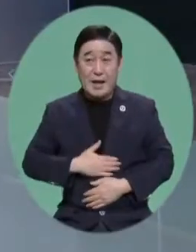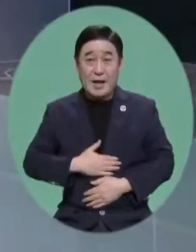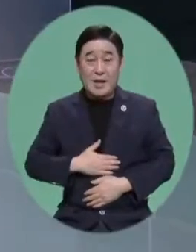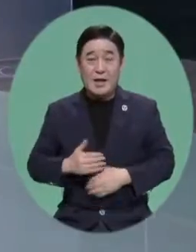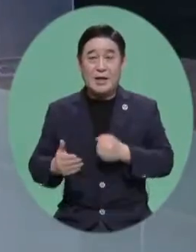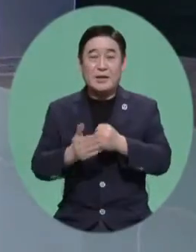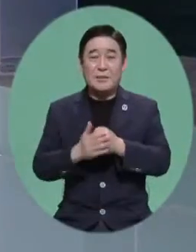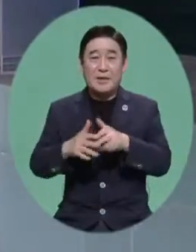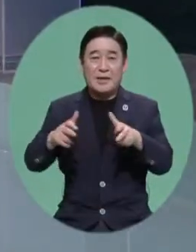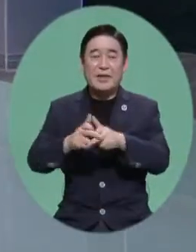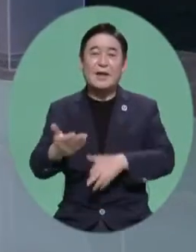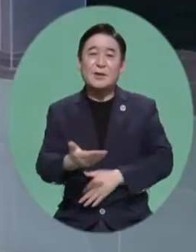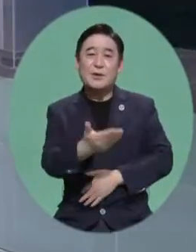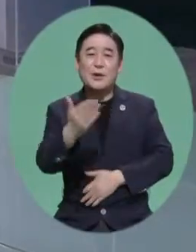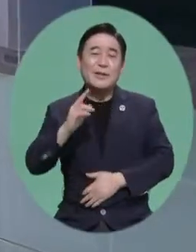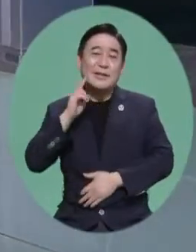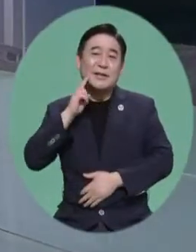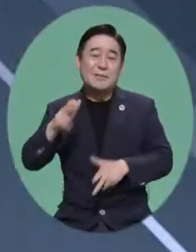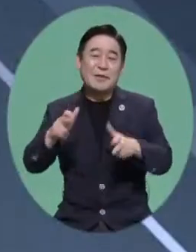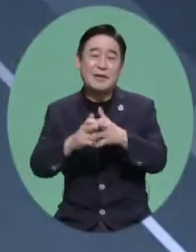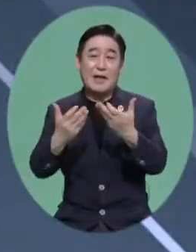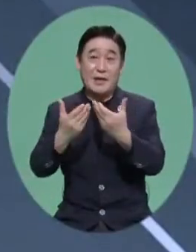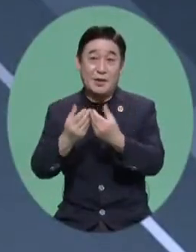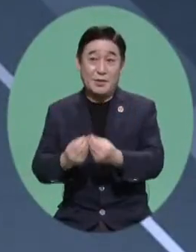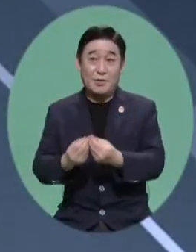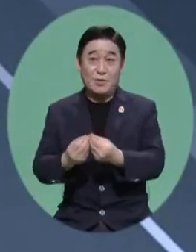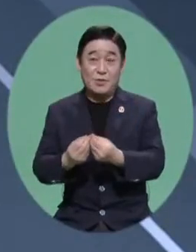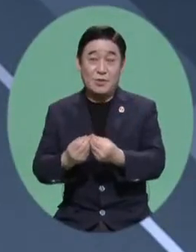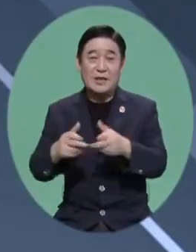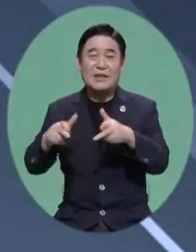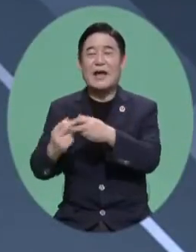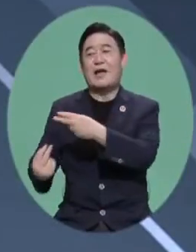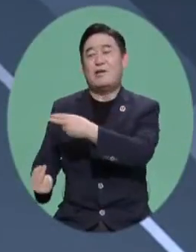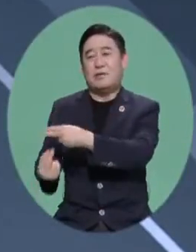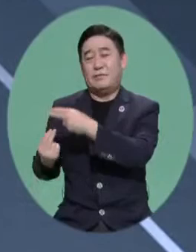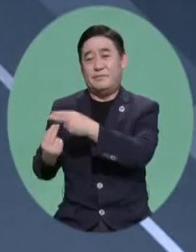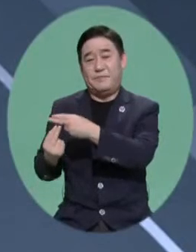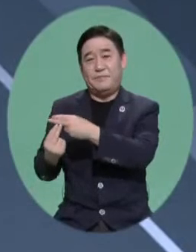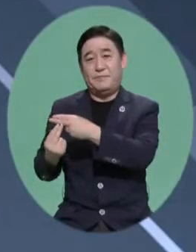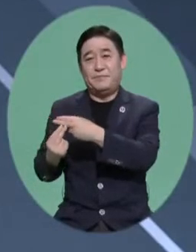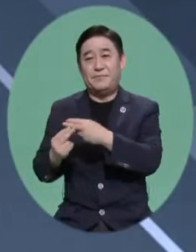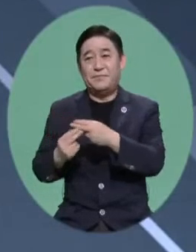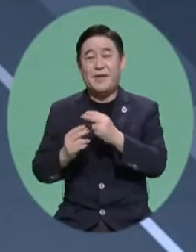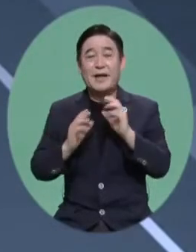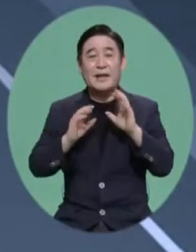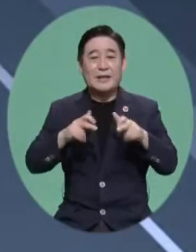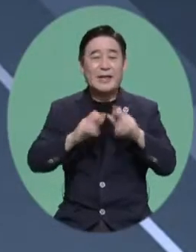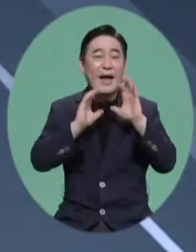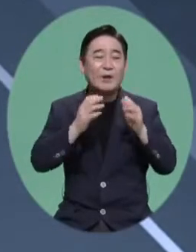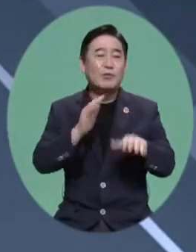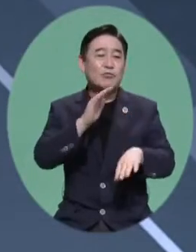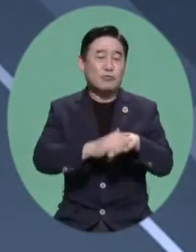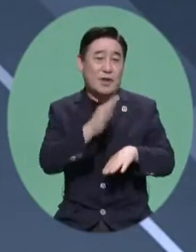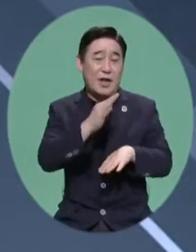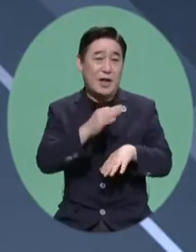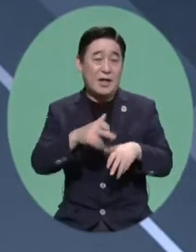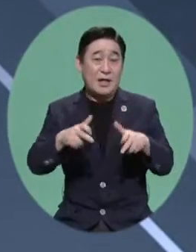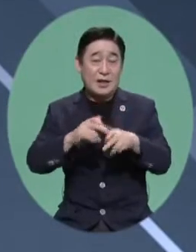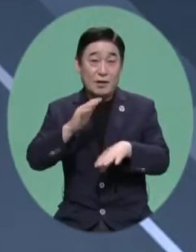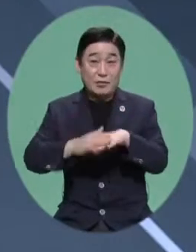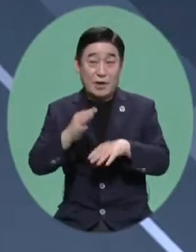그래서 우리 장애인 여러분께 중증장애인 의 경우는 장애연금 또 아동 장애 아동 수당 장애수당